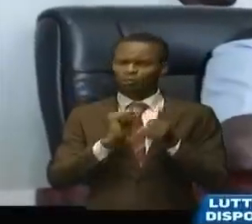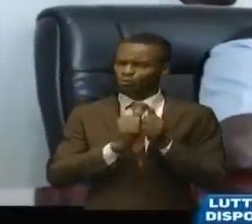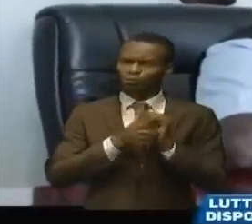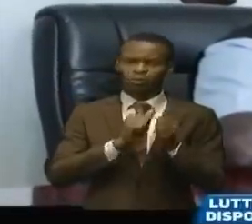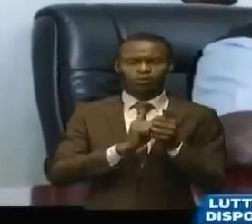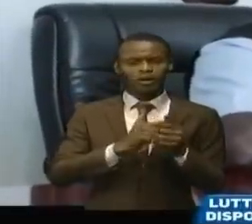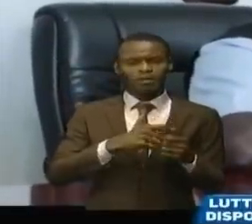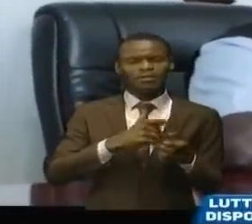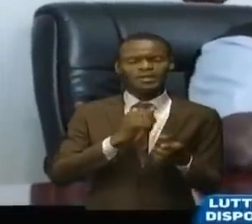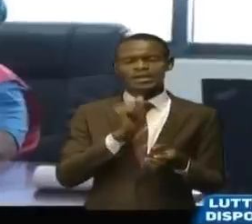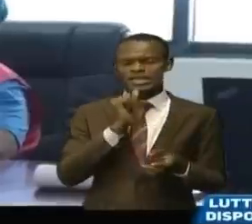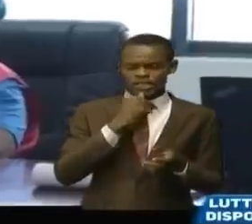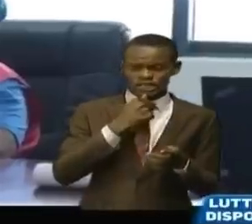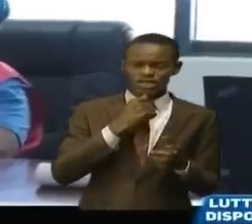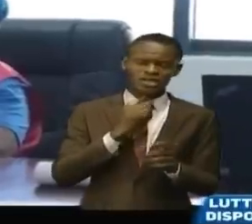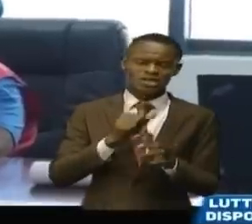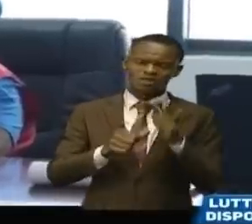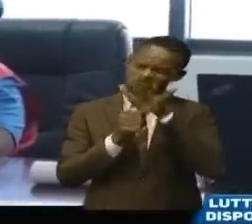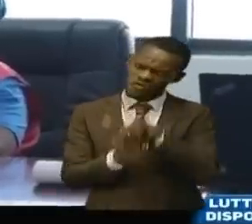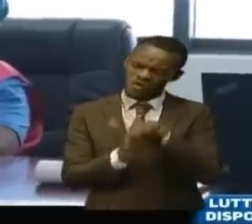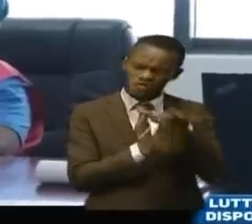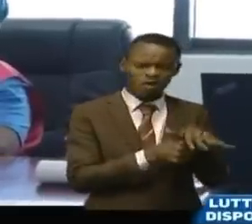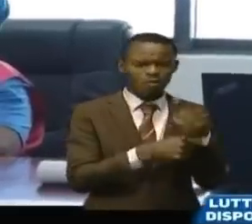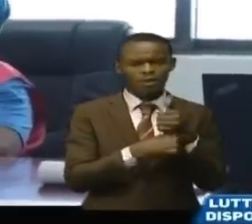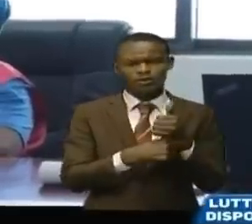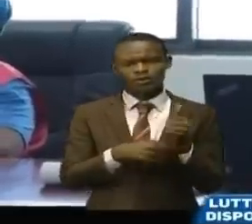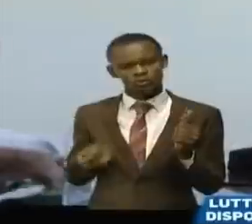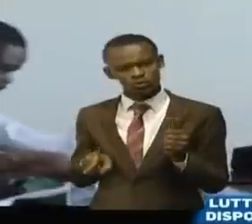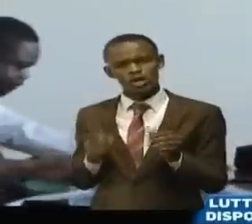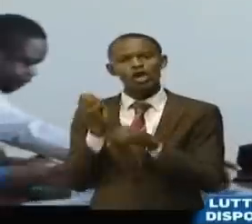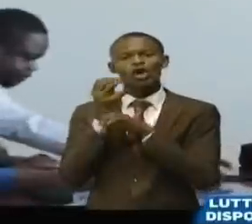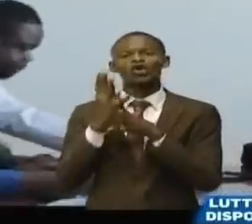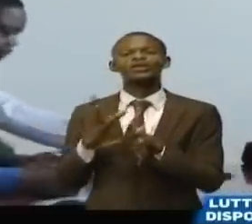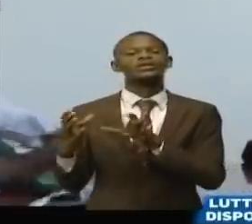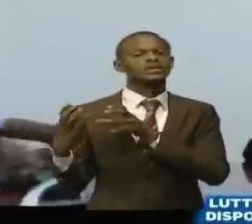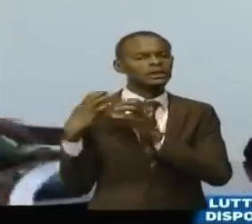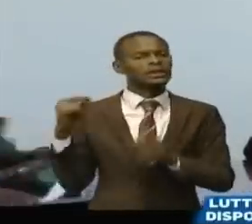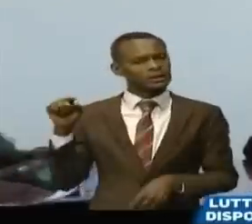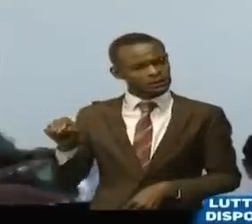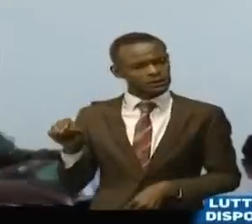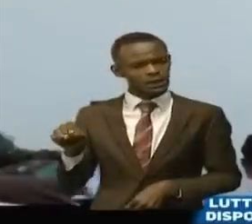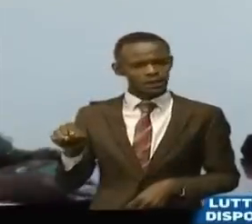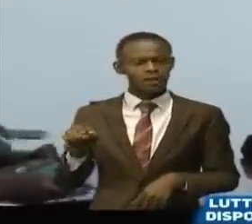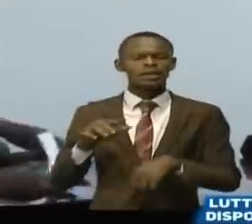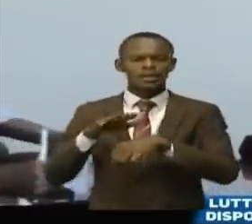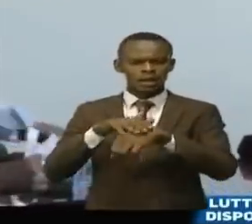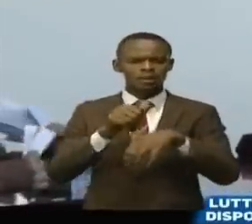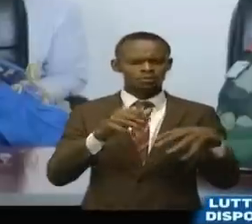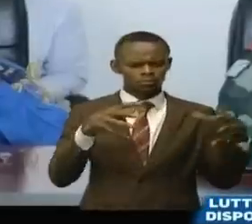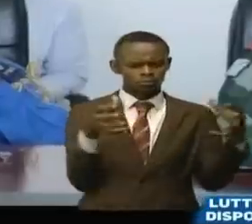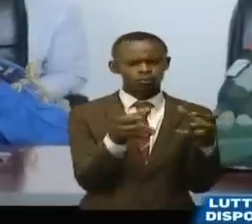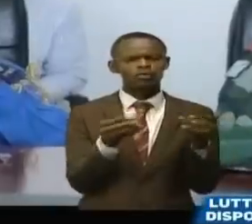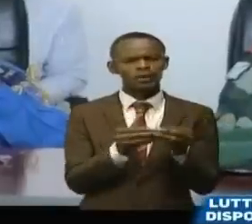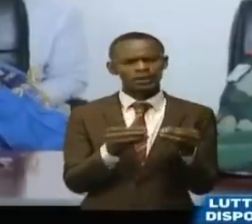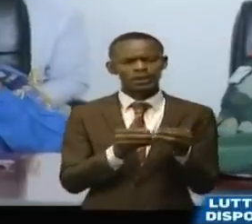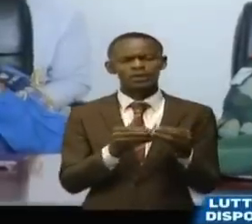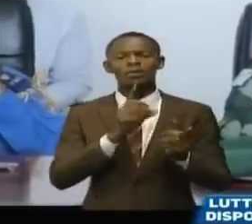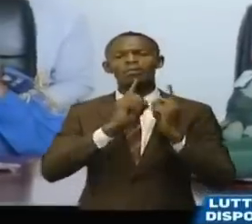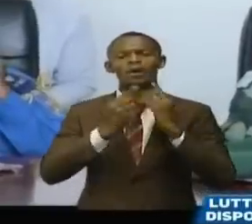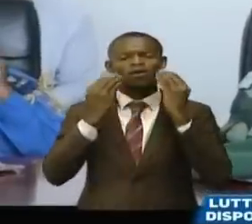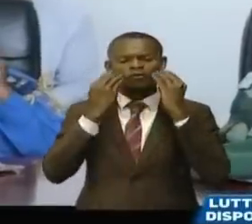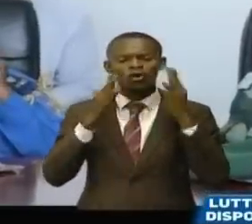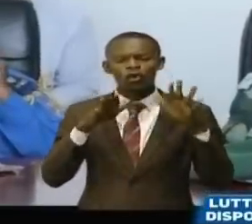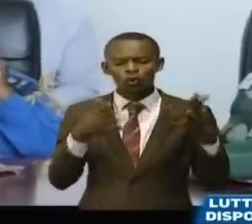de stratégies en vue de dégager une consensus évidemment de ce qui sera la mise en place effective du